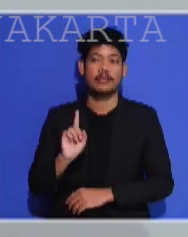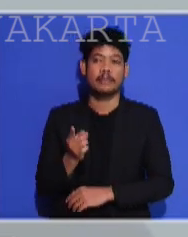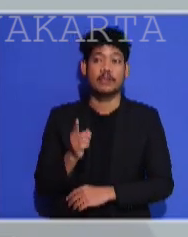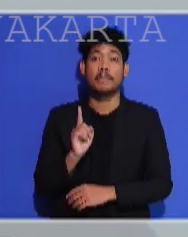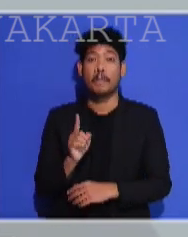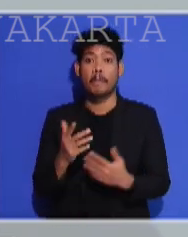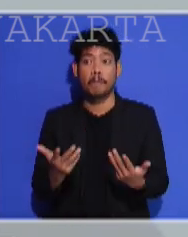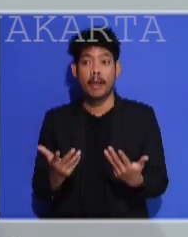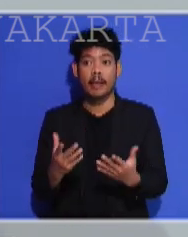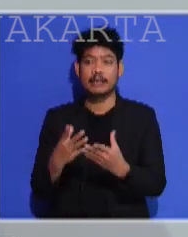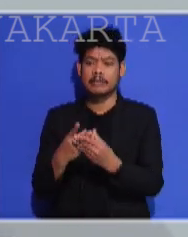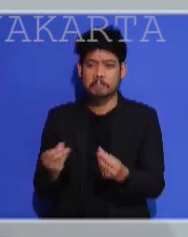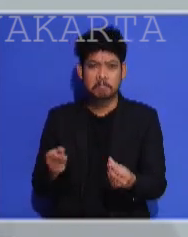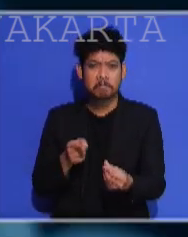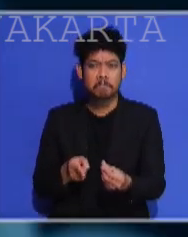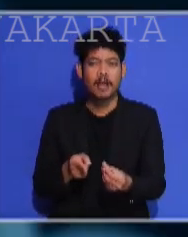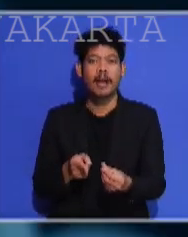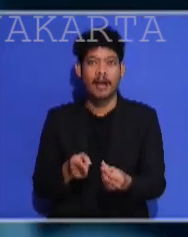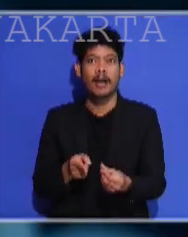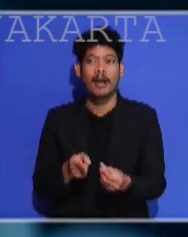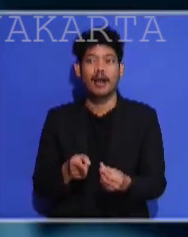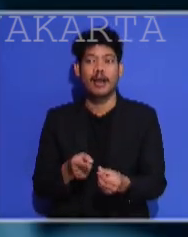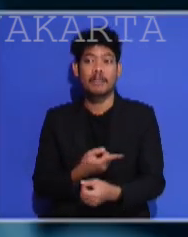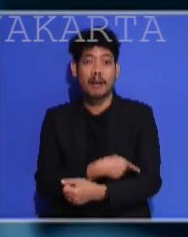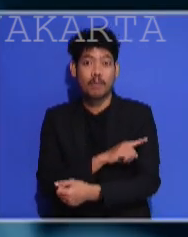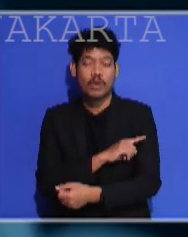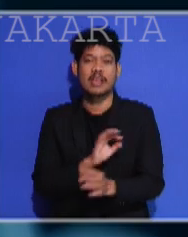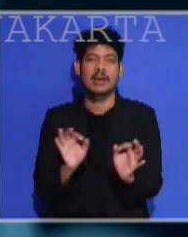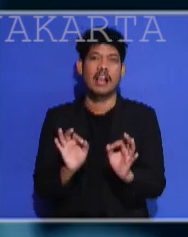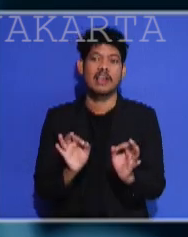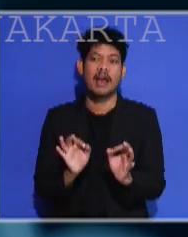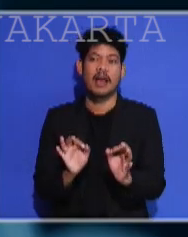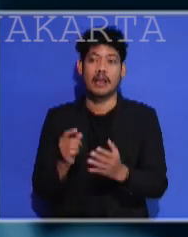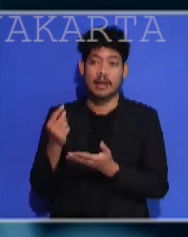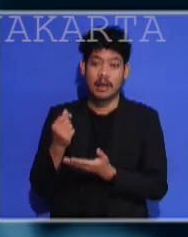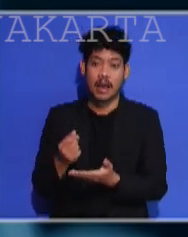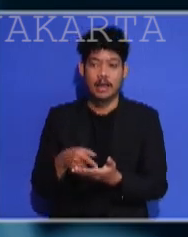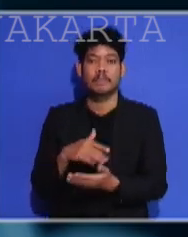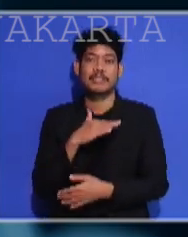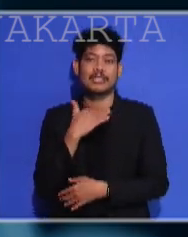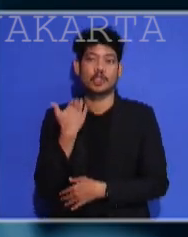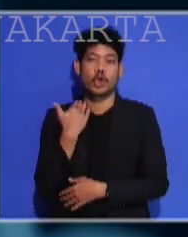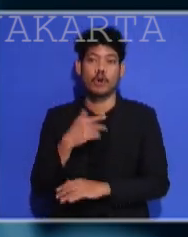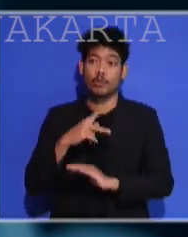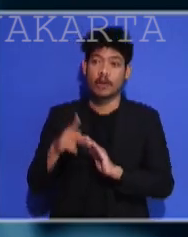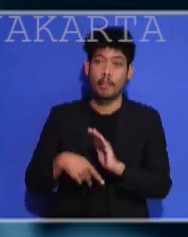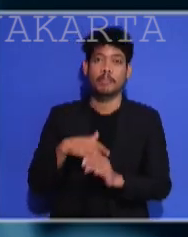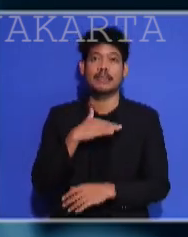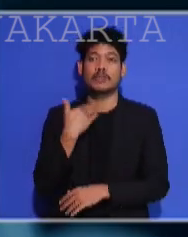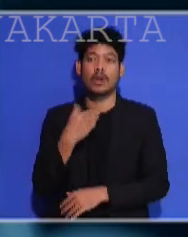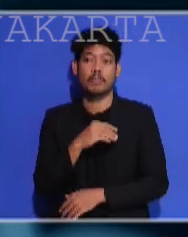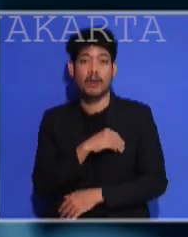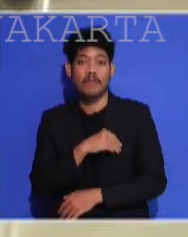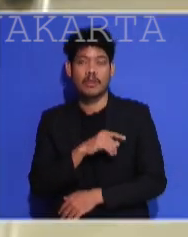pensiun tidak mampu untuk menghadapi ketidakpastian atas pendanaan dana pensiun pada program pensiun manfaat pasti khususnya